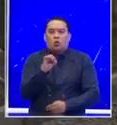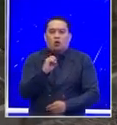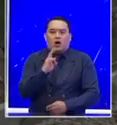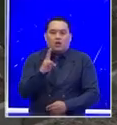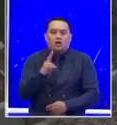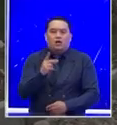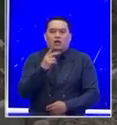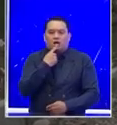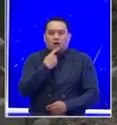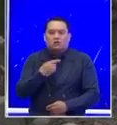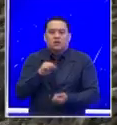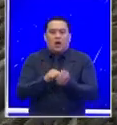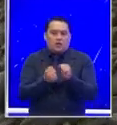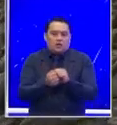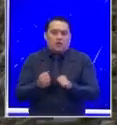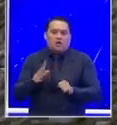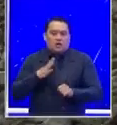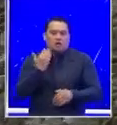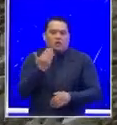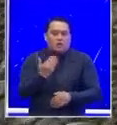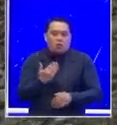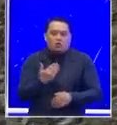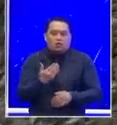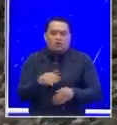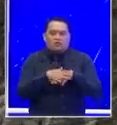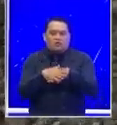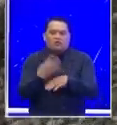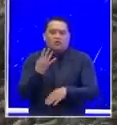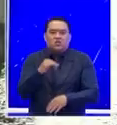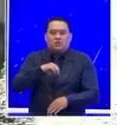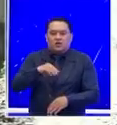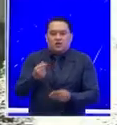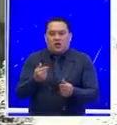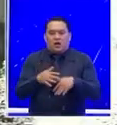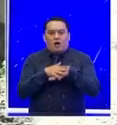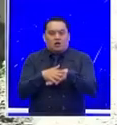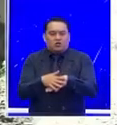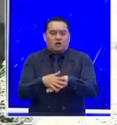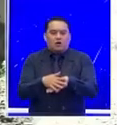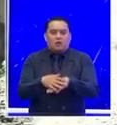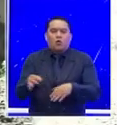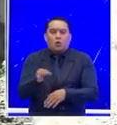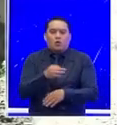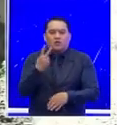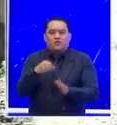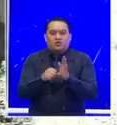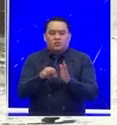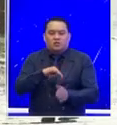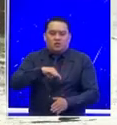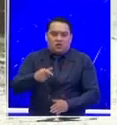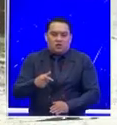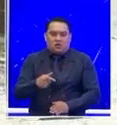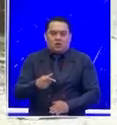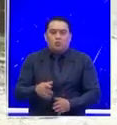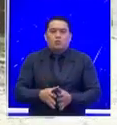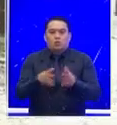Камень. Таким образом, на дорожные работы в областном центре выделено 4 миллиарда тенге, а по области свыше 26 миллиардов тенге,